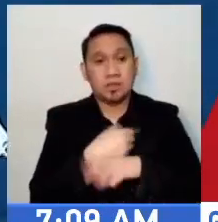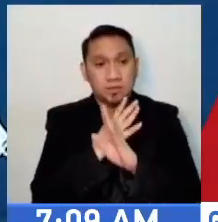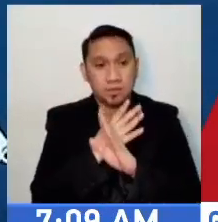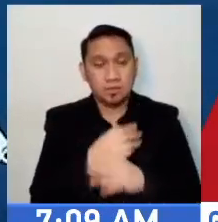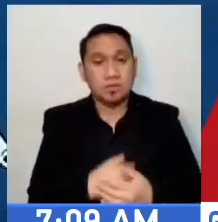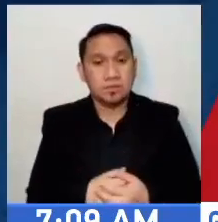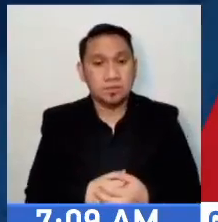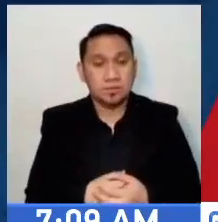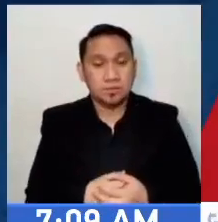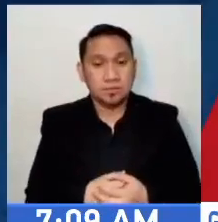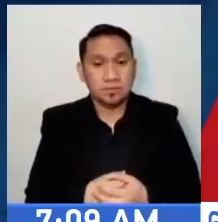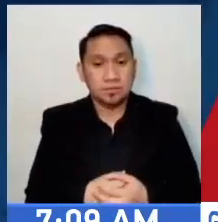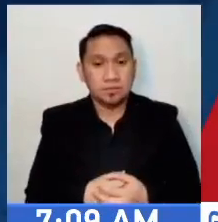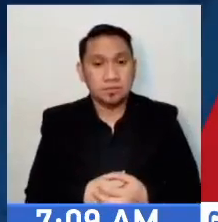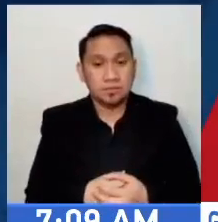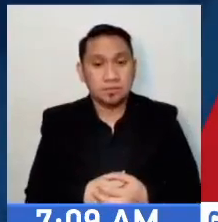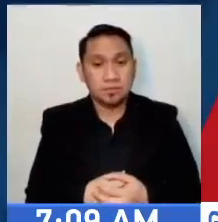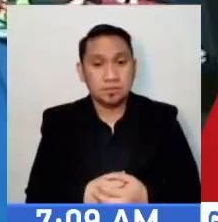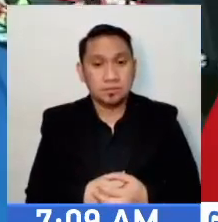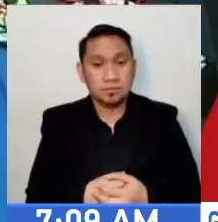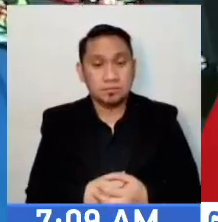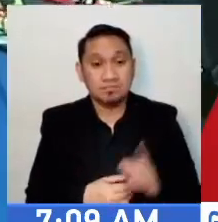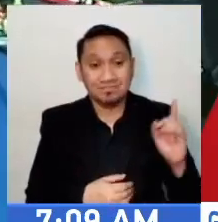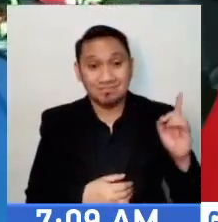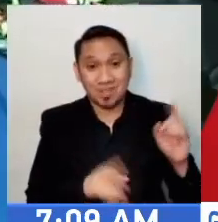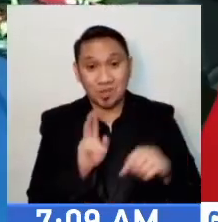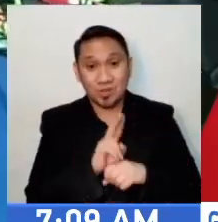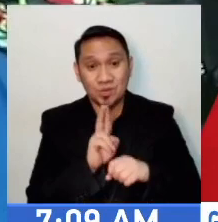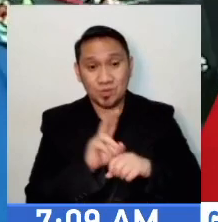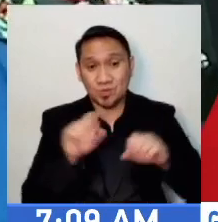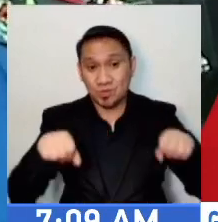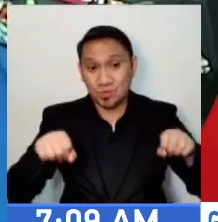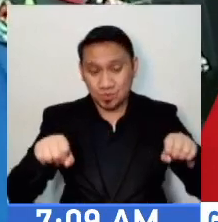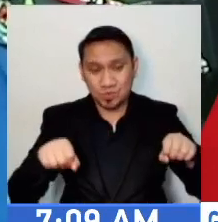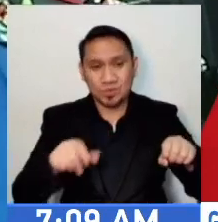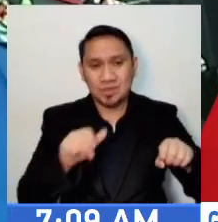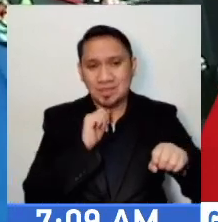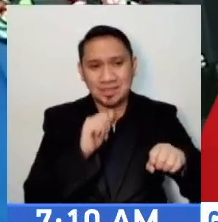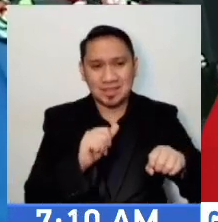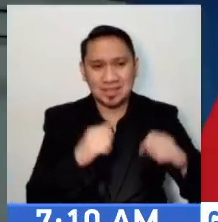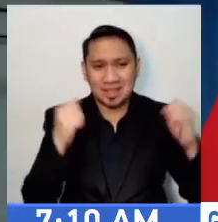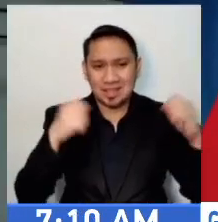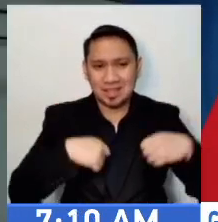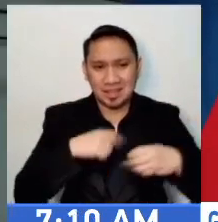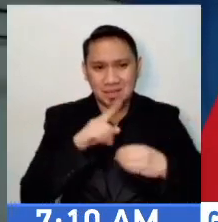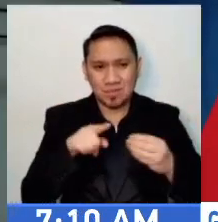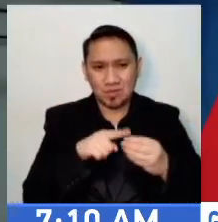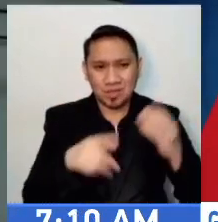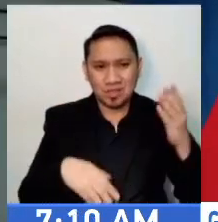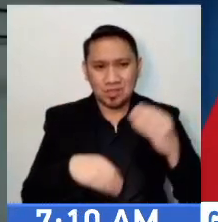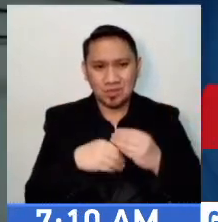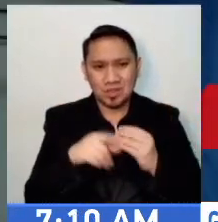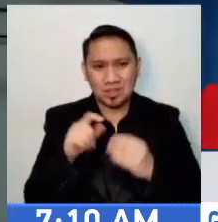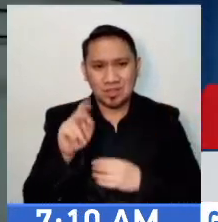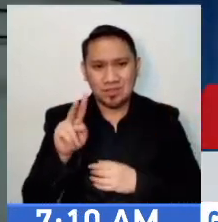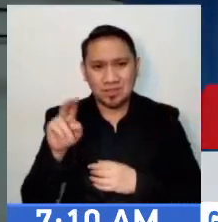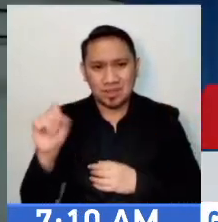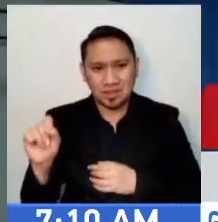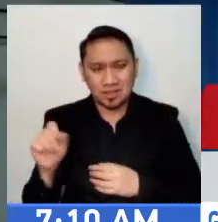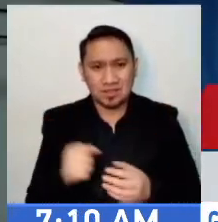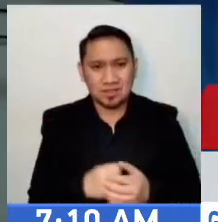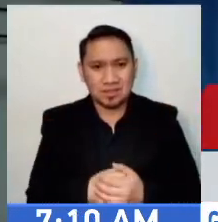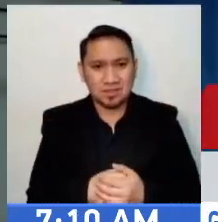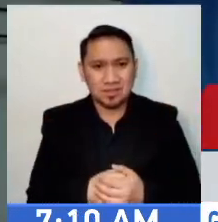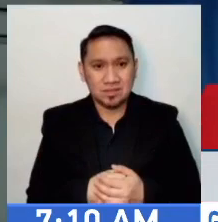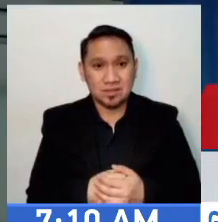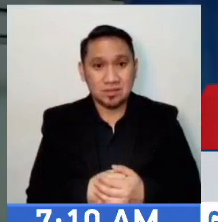ang ilang namamasada gamit ang motorsiklo, hindi rin pabor sa dagdag ng mga TNVS. Sa Angkas tsaka Joyride pa lang po is